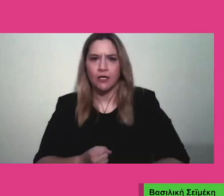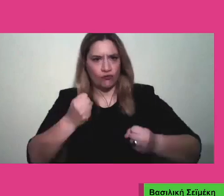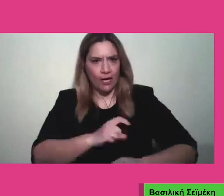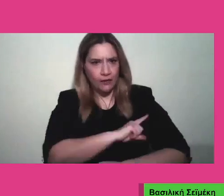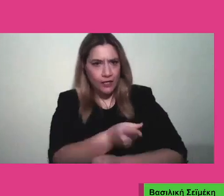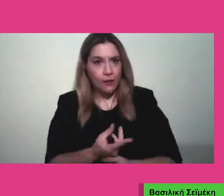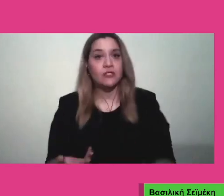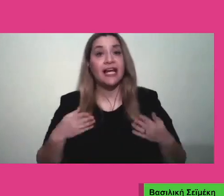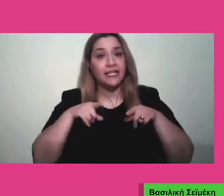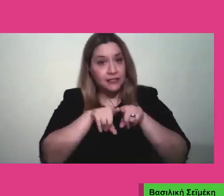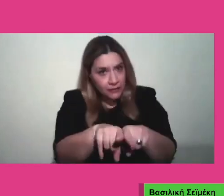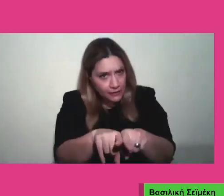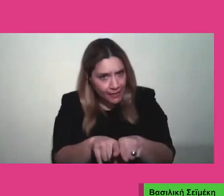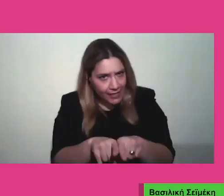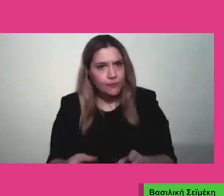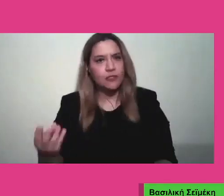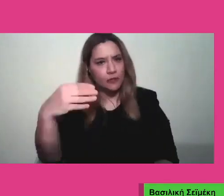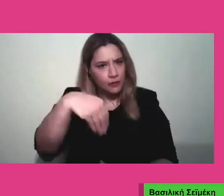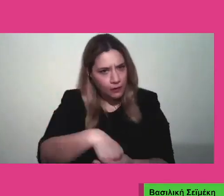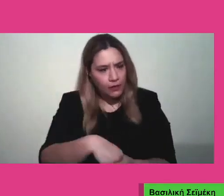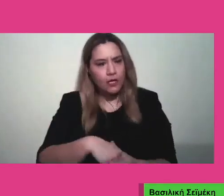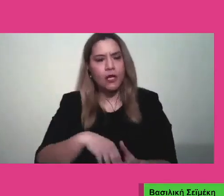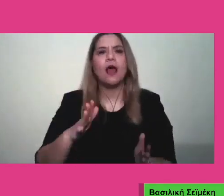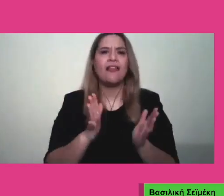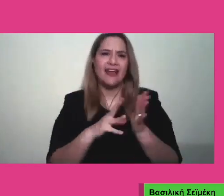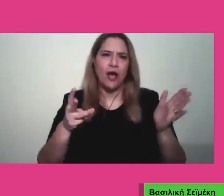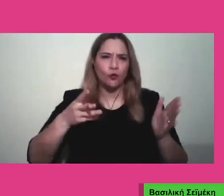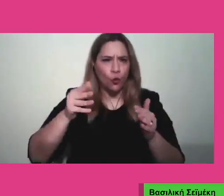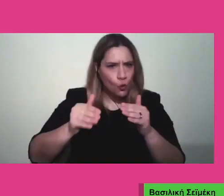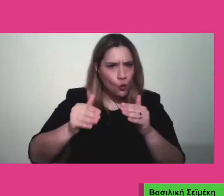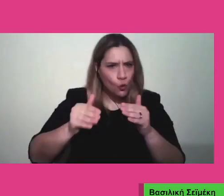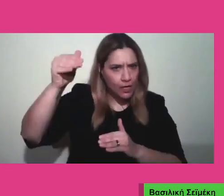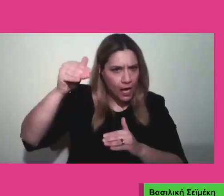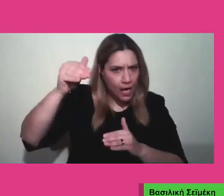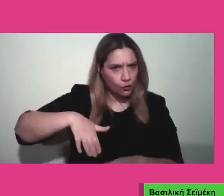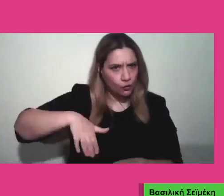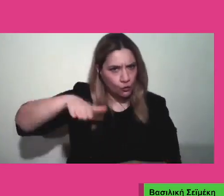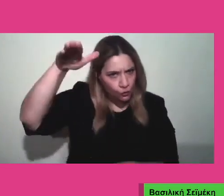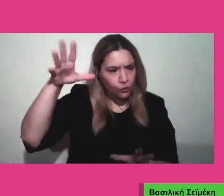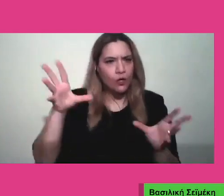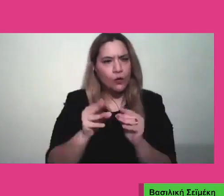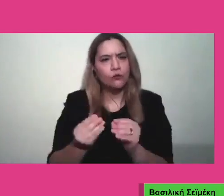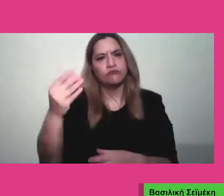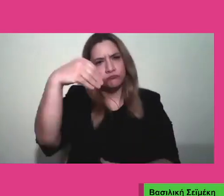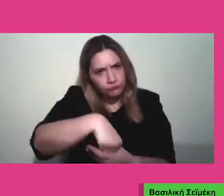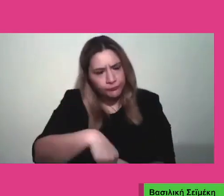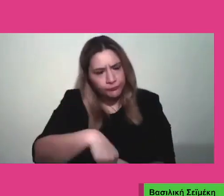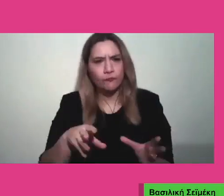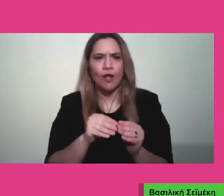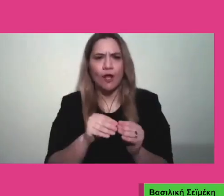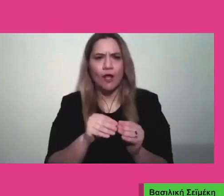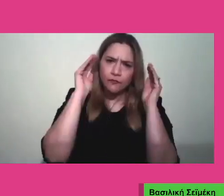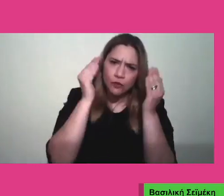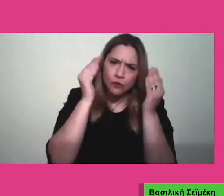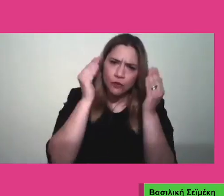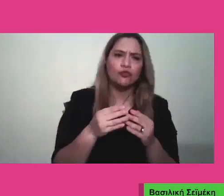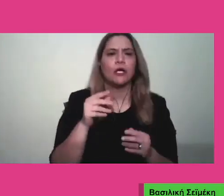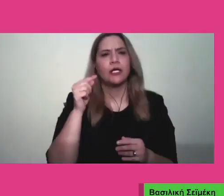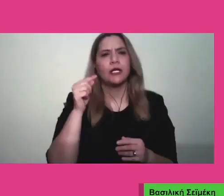συμπερίληψη και κοινωνικοποίηση ενηλίκων με νοητική υστέρηση ή και κάποια άλλη αναπτυξιακή δυσκολία, όπως αυτισμός και σύνδρομο